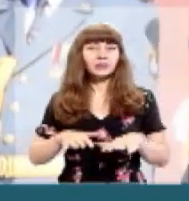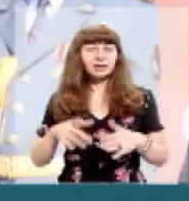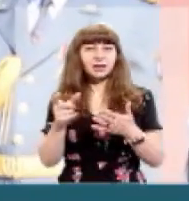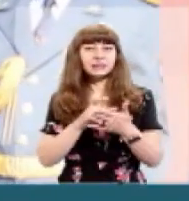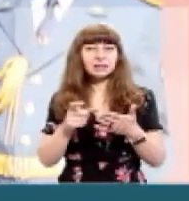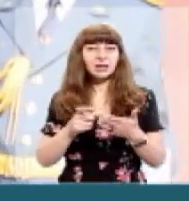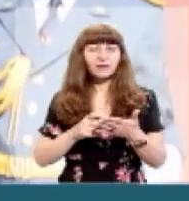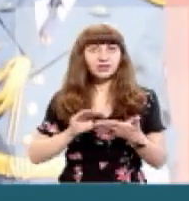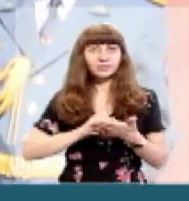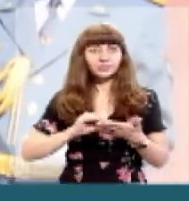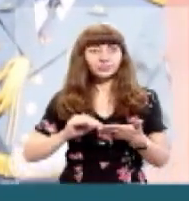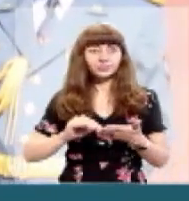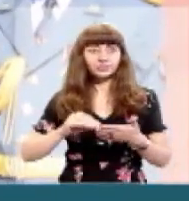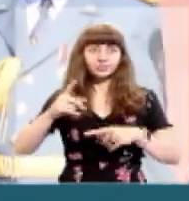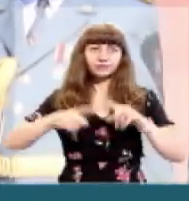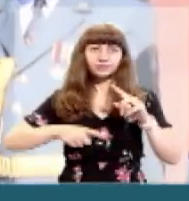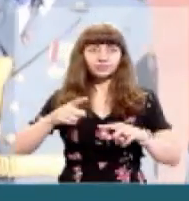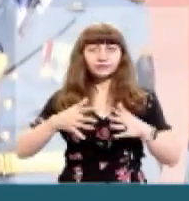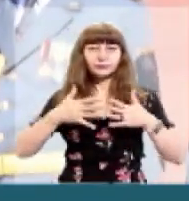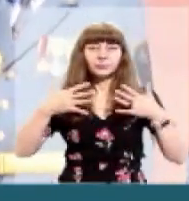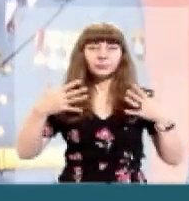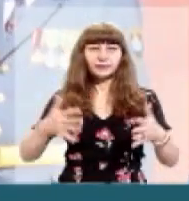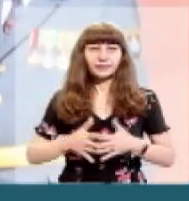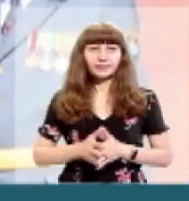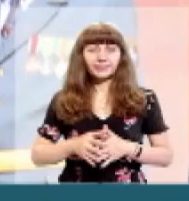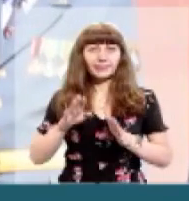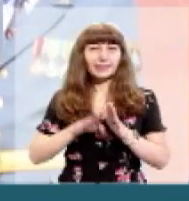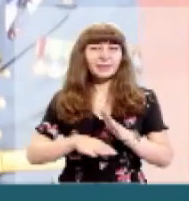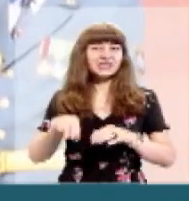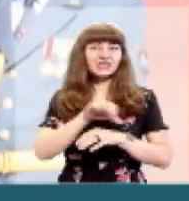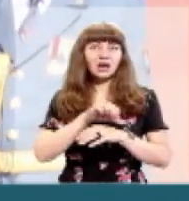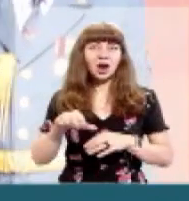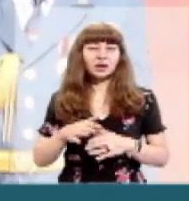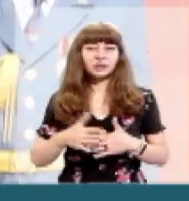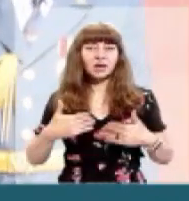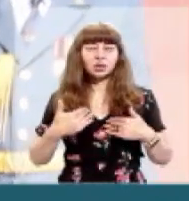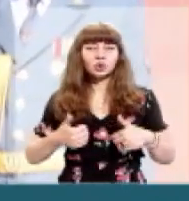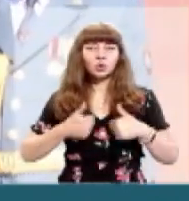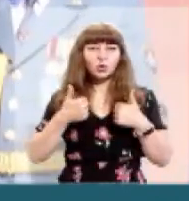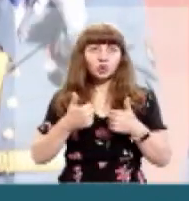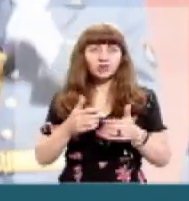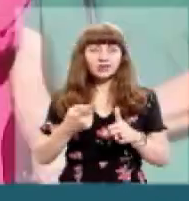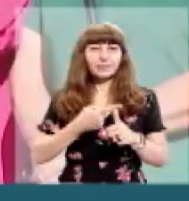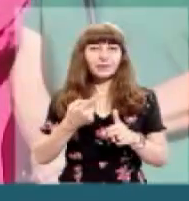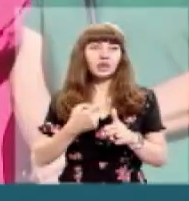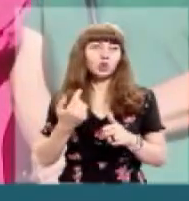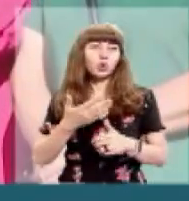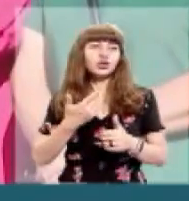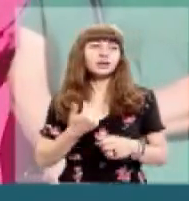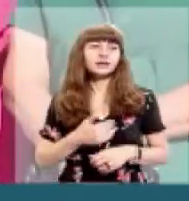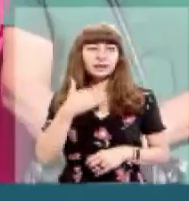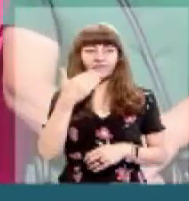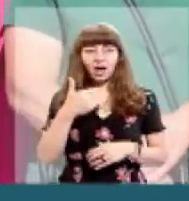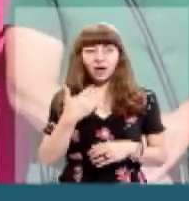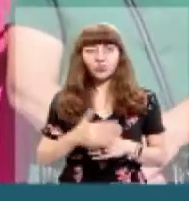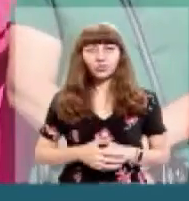поэтическими строками. «Родина наша большая, без края, я с гордостью имя ее называю». Не меньшее